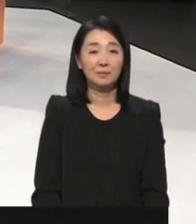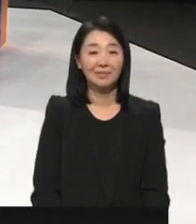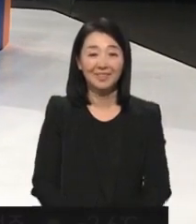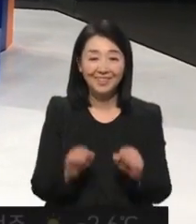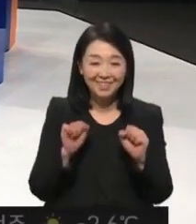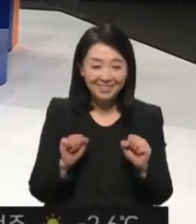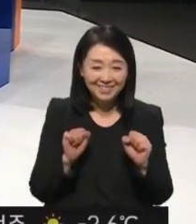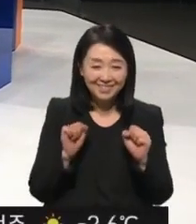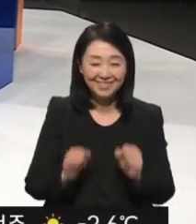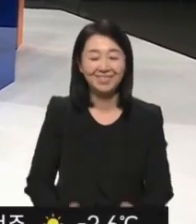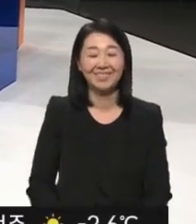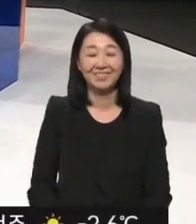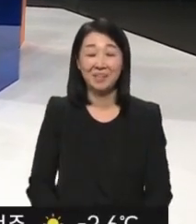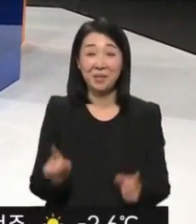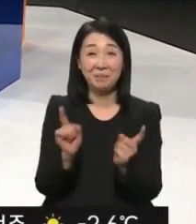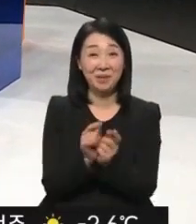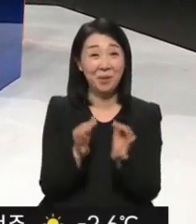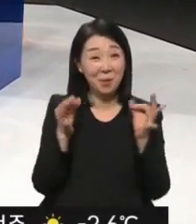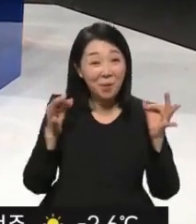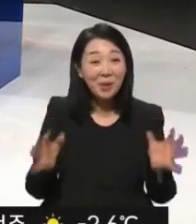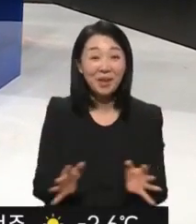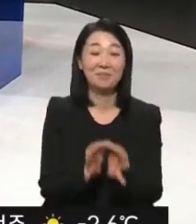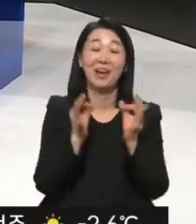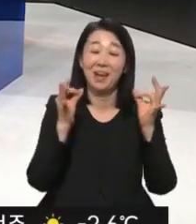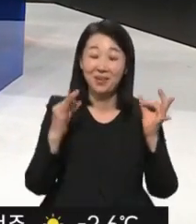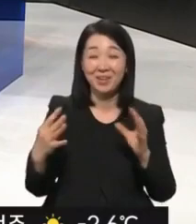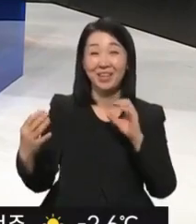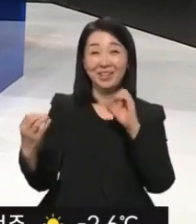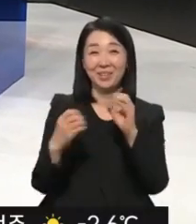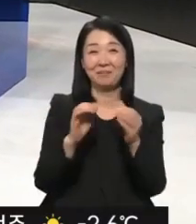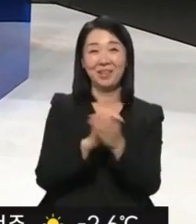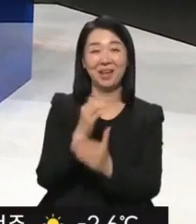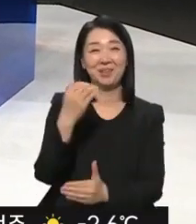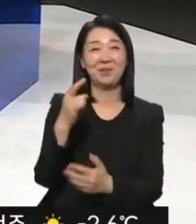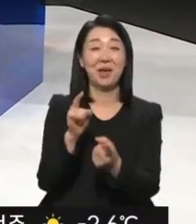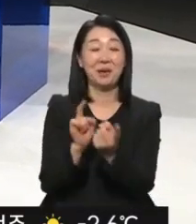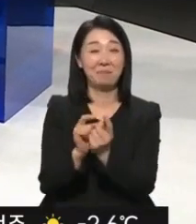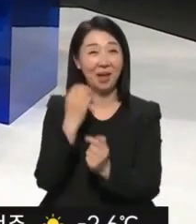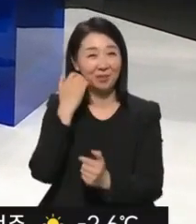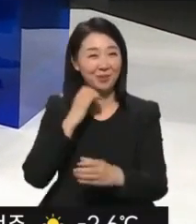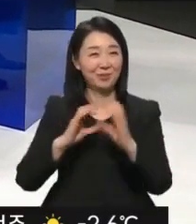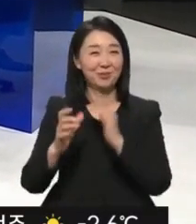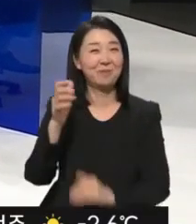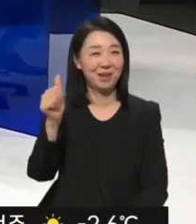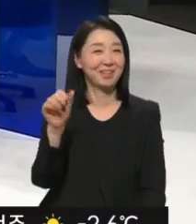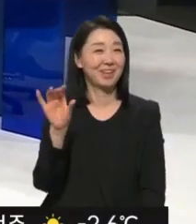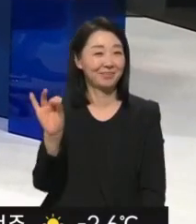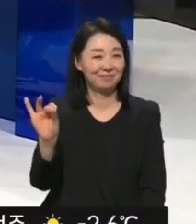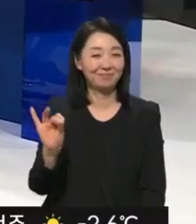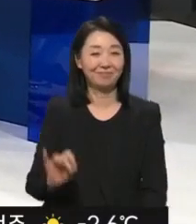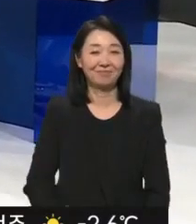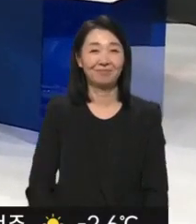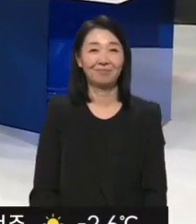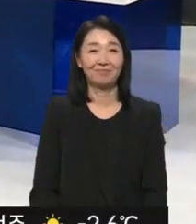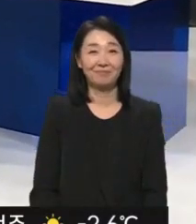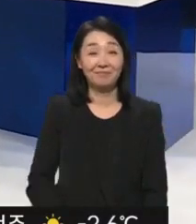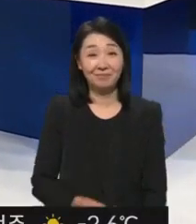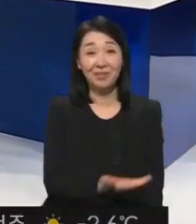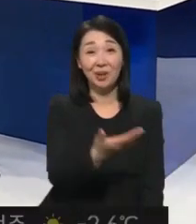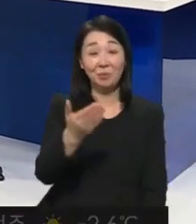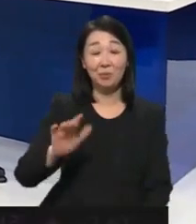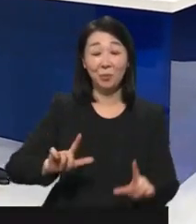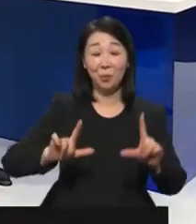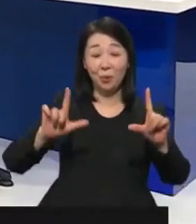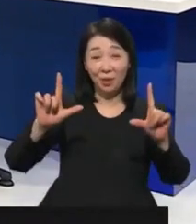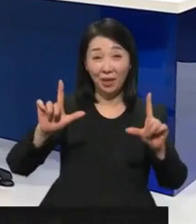네, 안녕하세요. 오랜만에, 아주 오랜만에 응답하라 다정회로 찾아온 소통반장 백반장입니다. 정회원분들 중에 올해